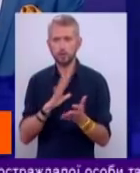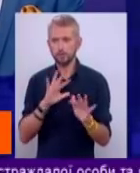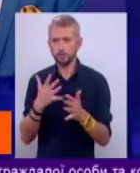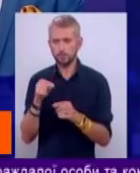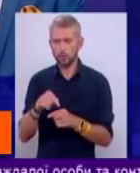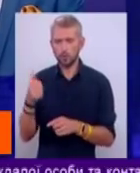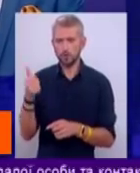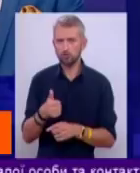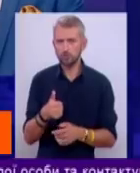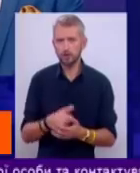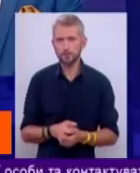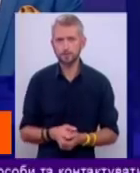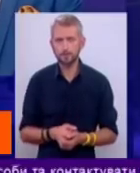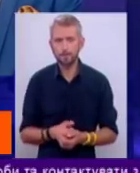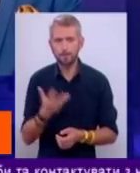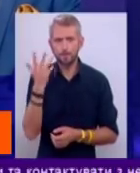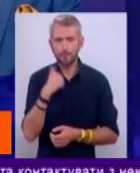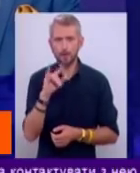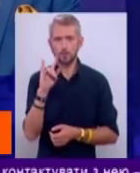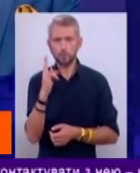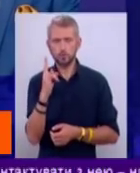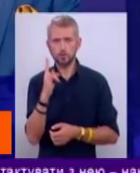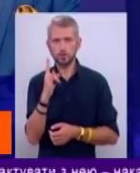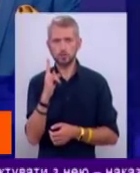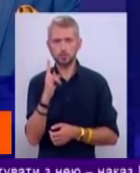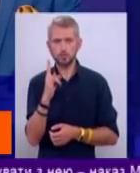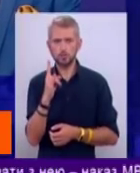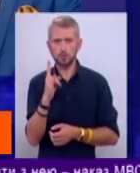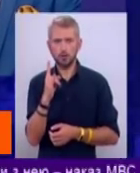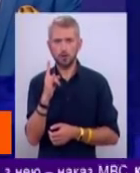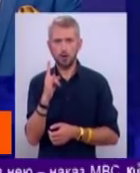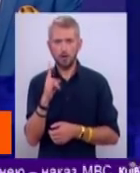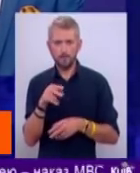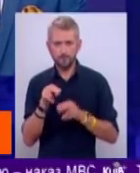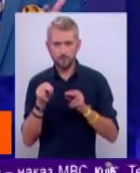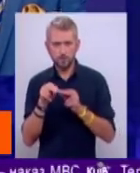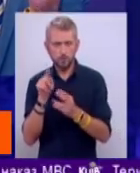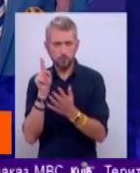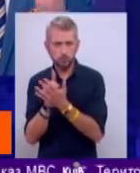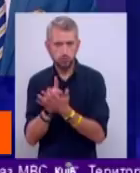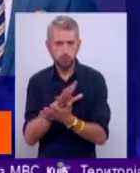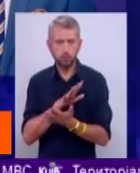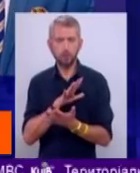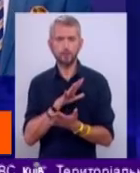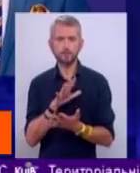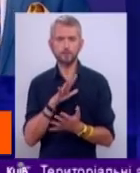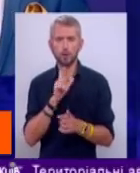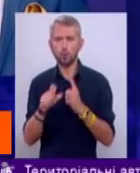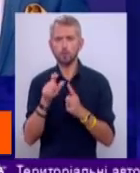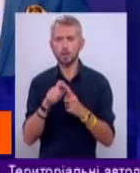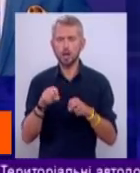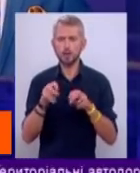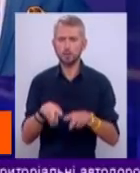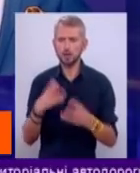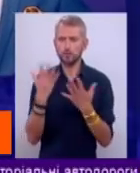цього тижня, власне, коли учень завдав тілесних ушкоджень вчительці. Були і коментарі експертів у